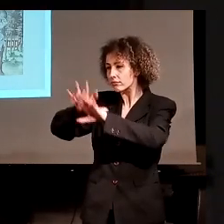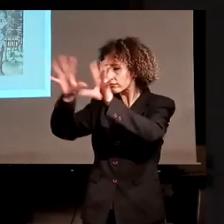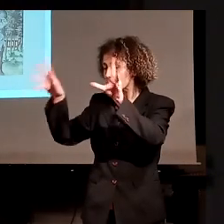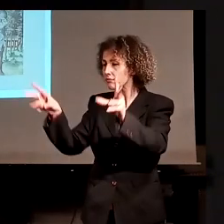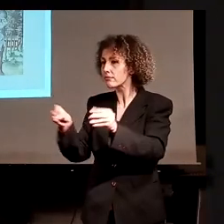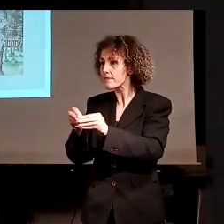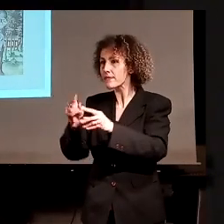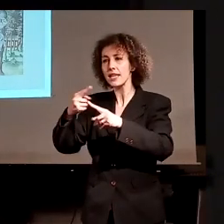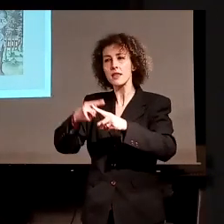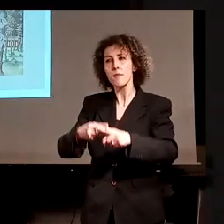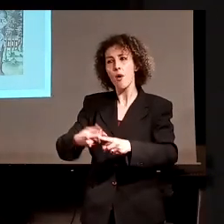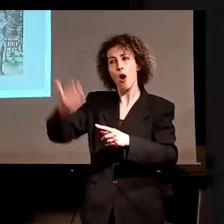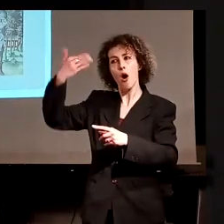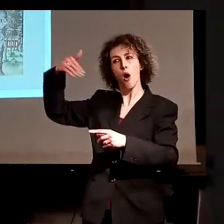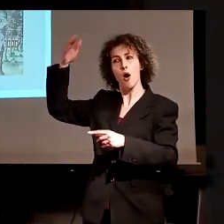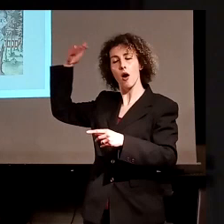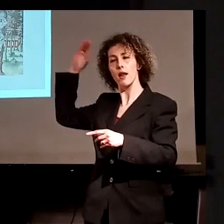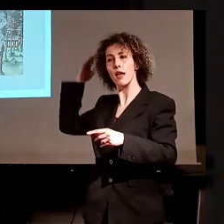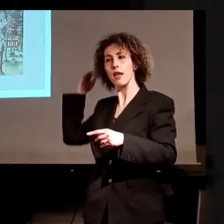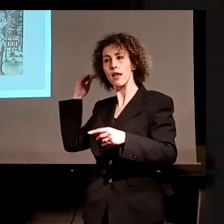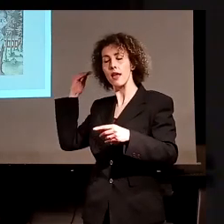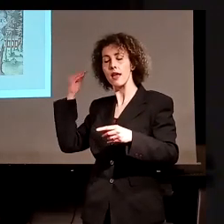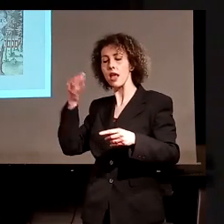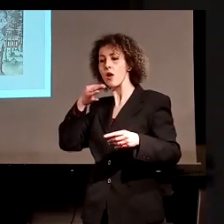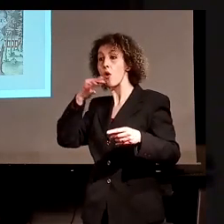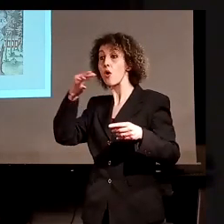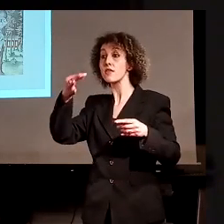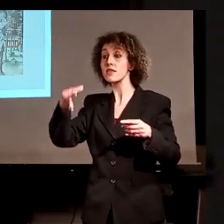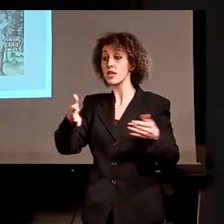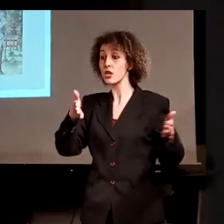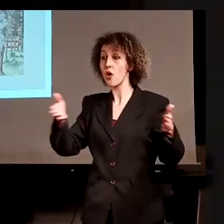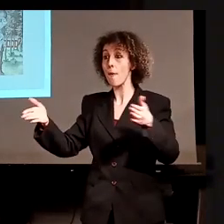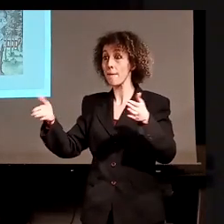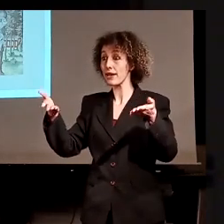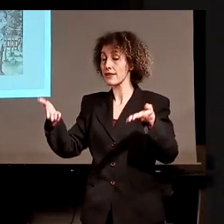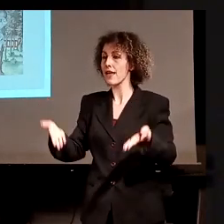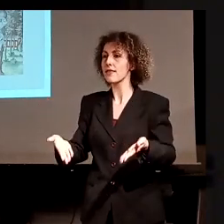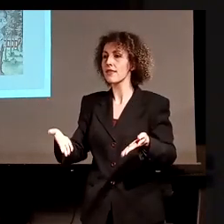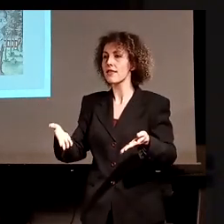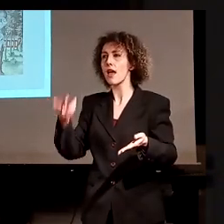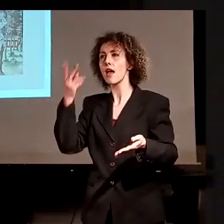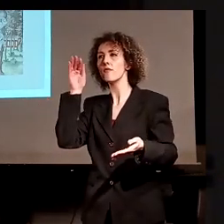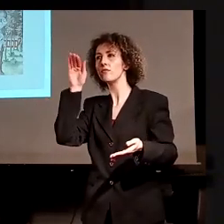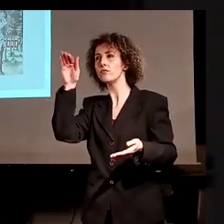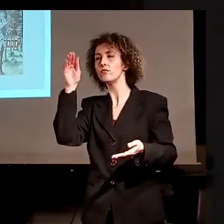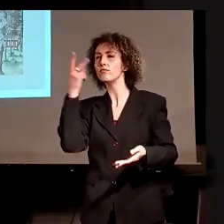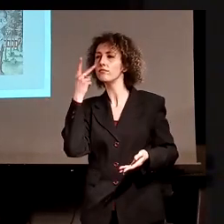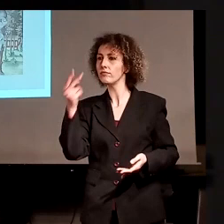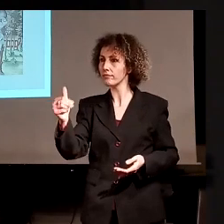passato esempio e consiglio del presente avvertimento dell'avvenire